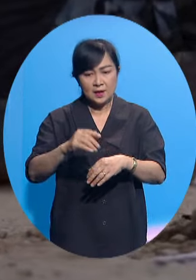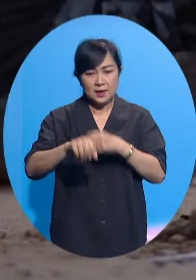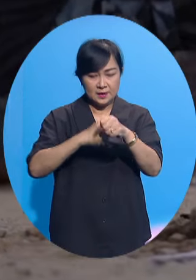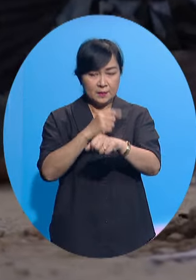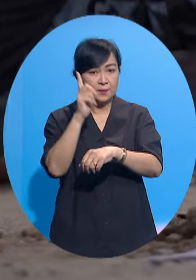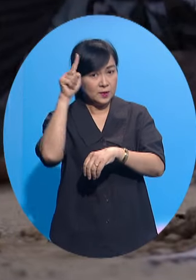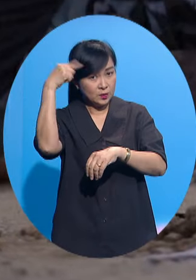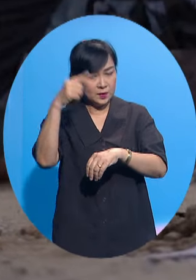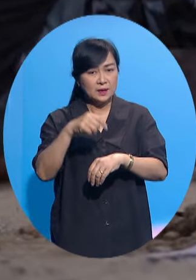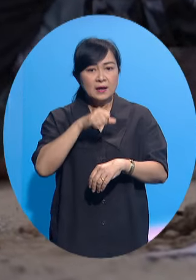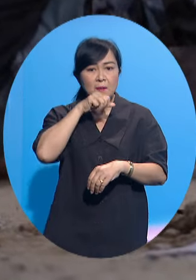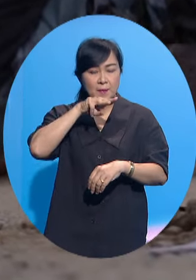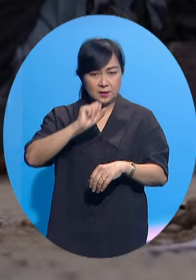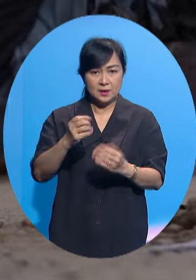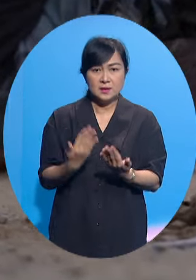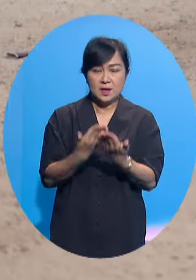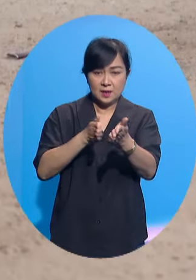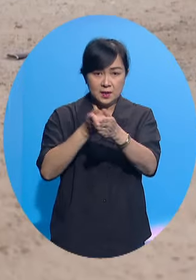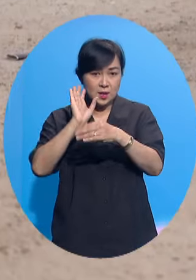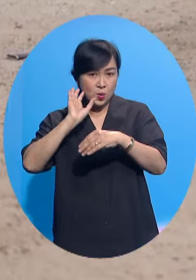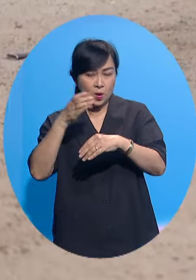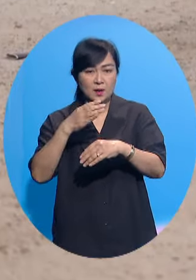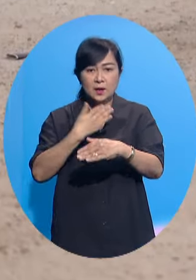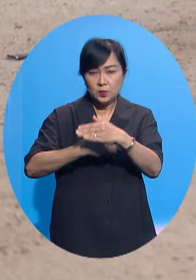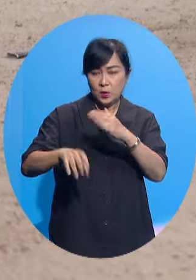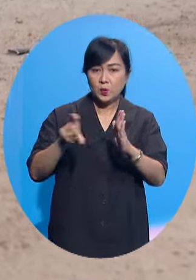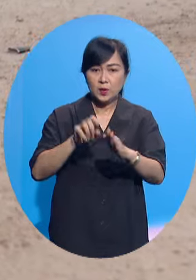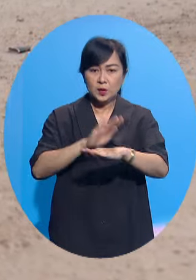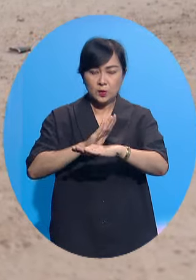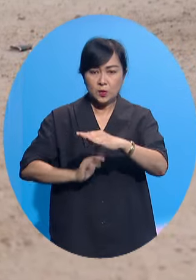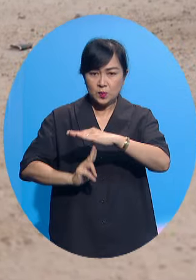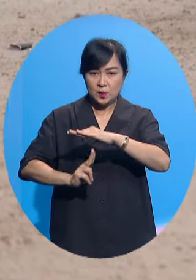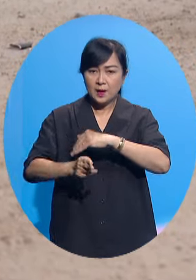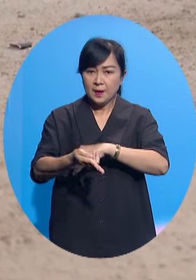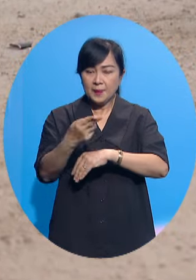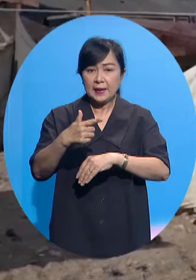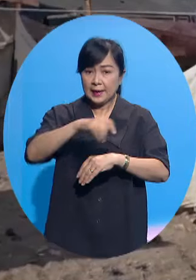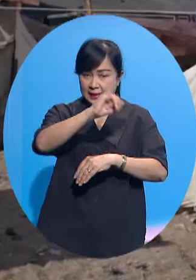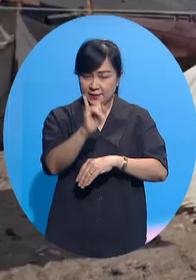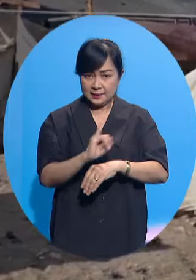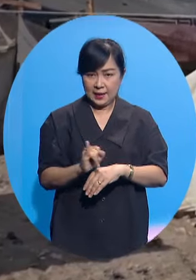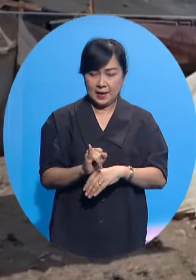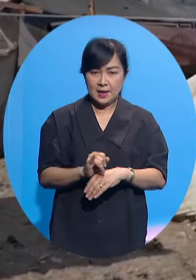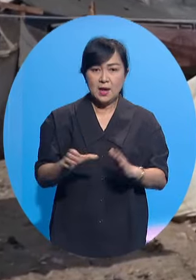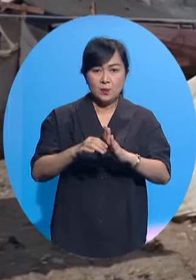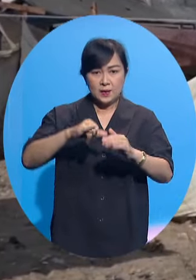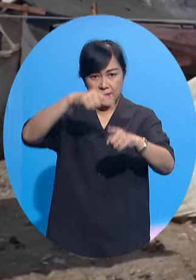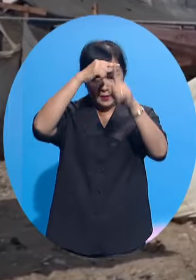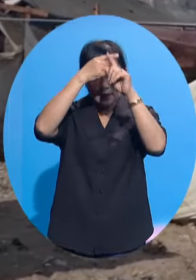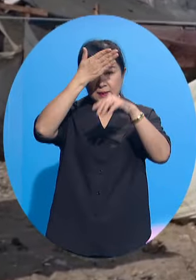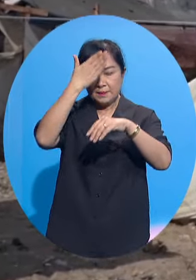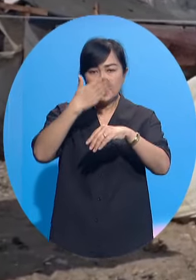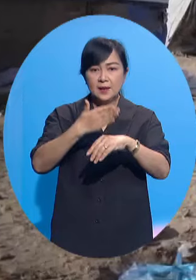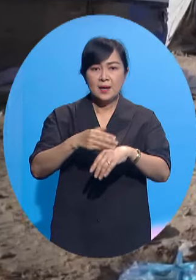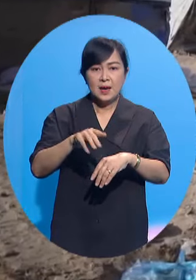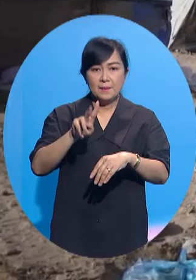tiên ông manua Đề nghị hội đồng Bá l hệp Quốc Thông qua nghị quyết kêu gọi ngừng bắn ngay lập tức ở gaza cơ quan y tế gaza cho biết